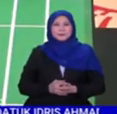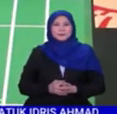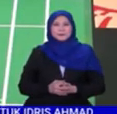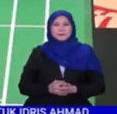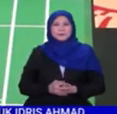the lounge